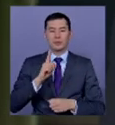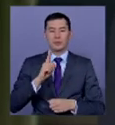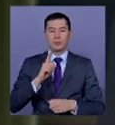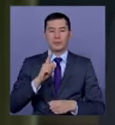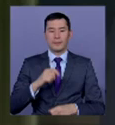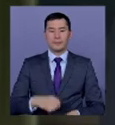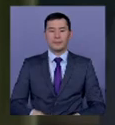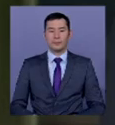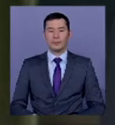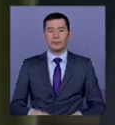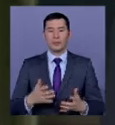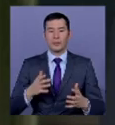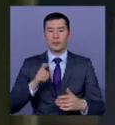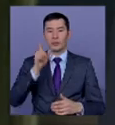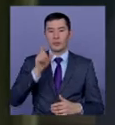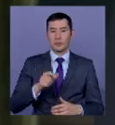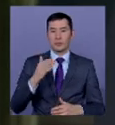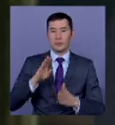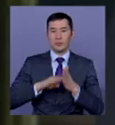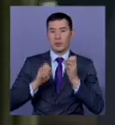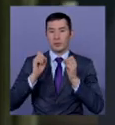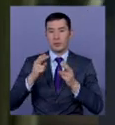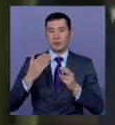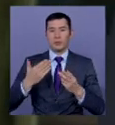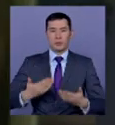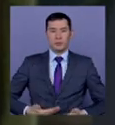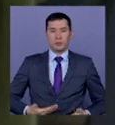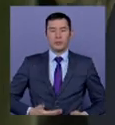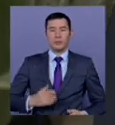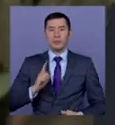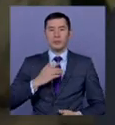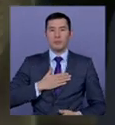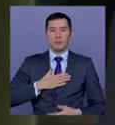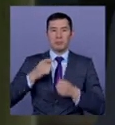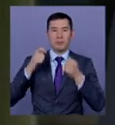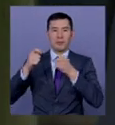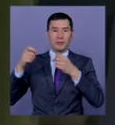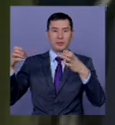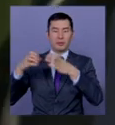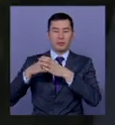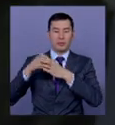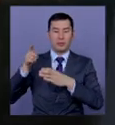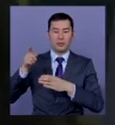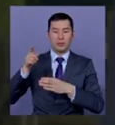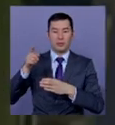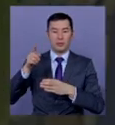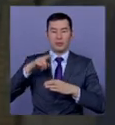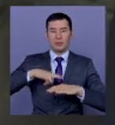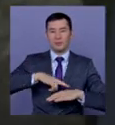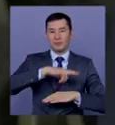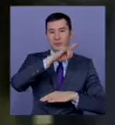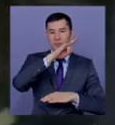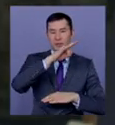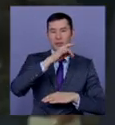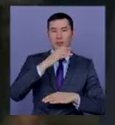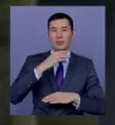адам ғой. Сондықтан адамның қауіпсіздігіне біздің мемлекет осы әуе жолындағы